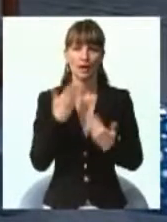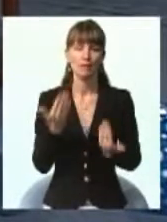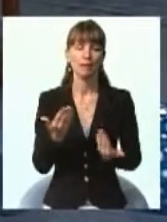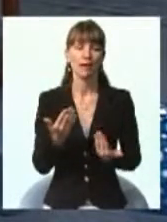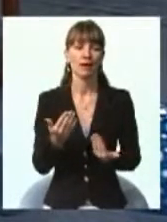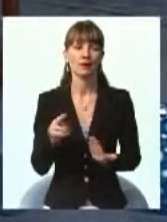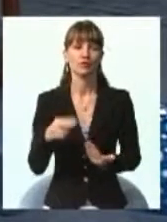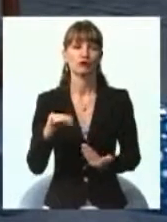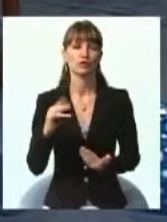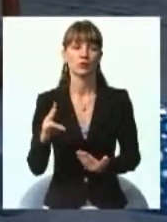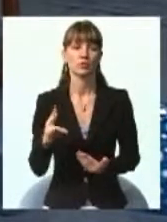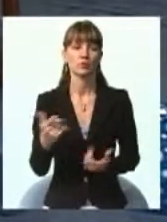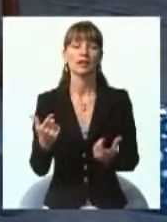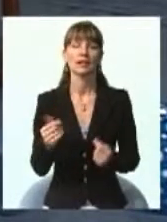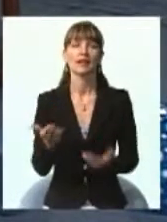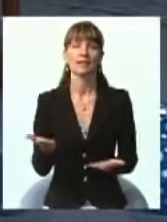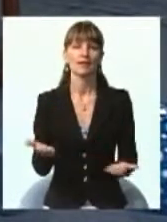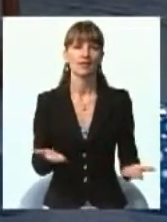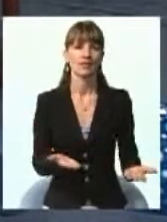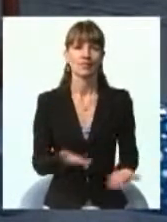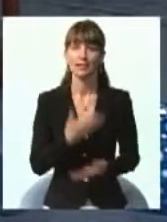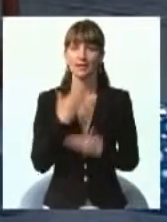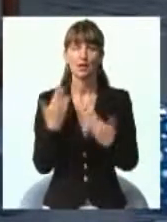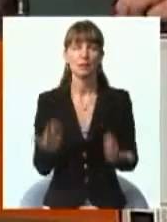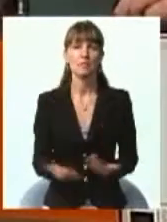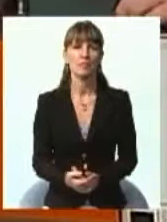Джин! Де він? Може він,